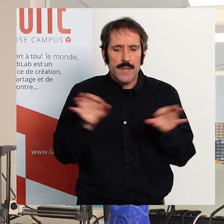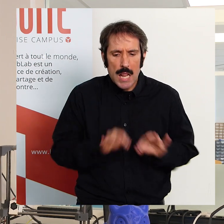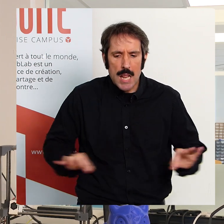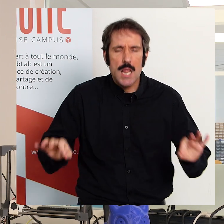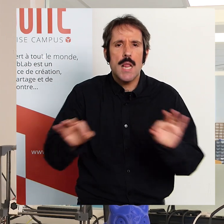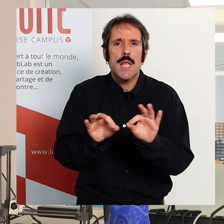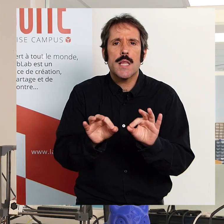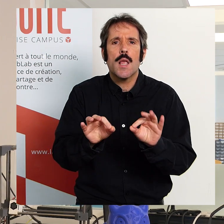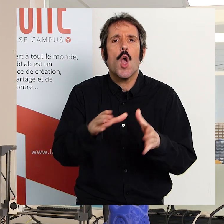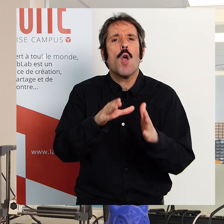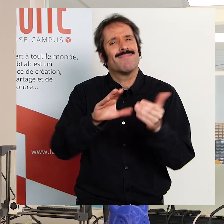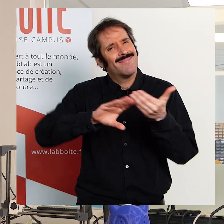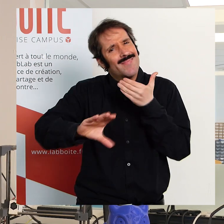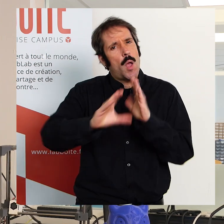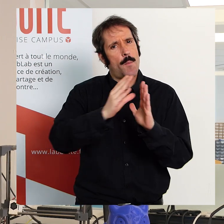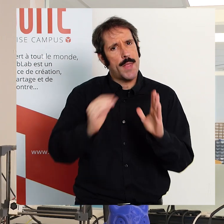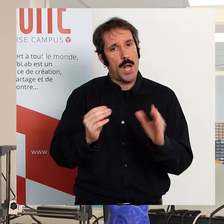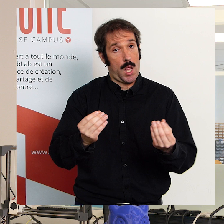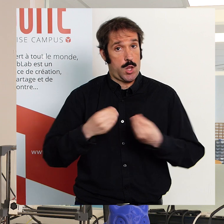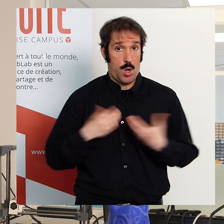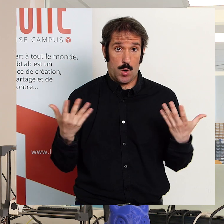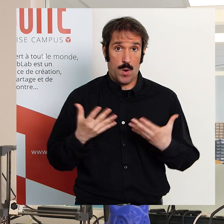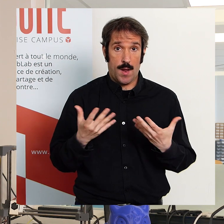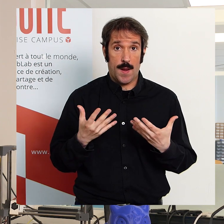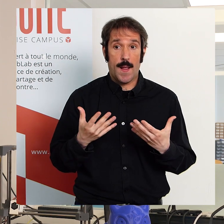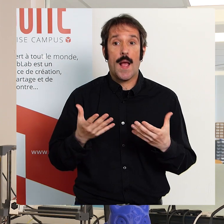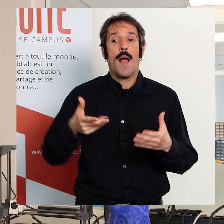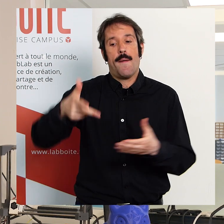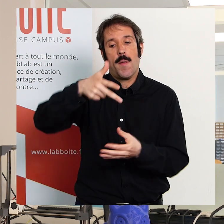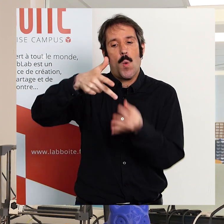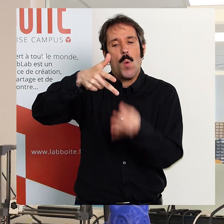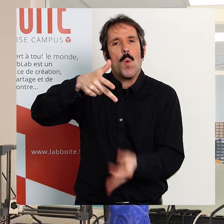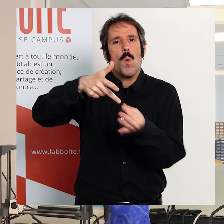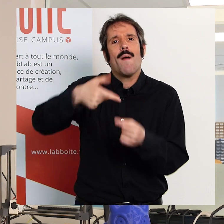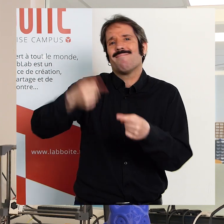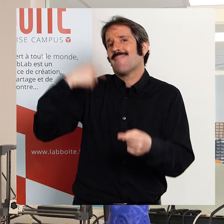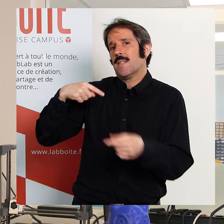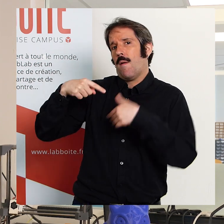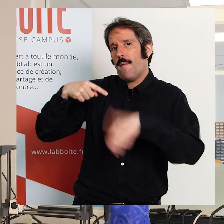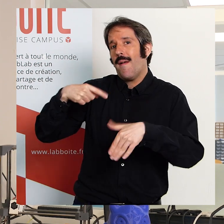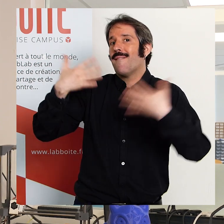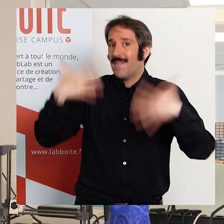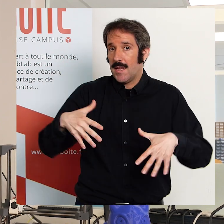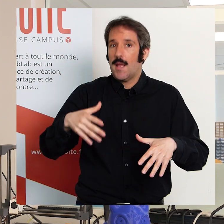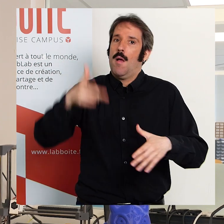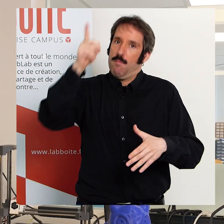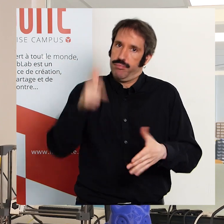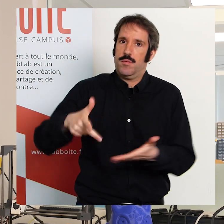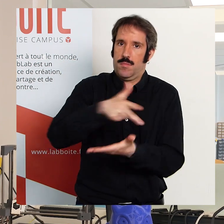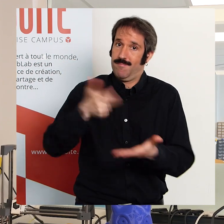ces lignes qui sont dissociées du modèle et qui permettent en réalité de vider la buse du fil précédent avant d'attaquer